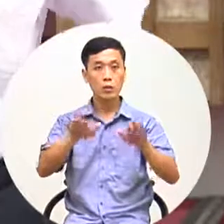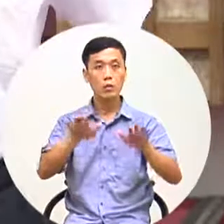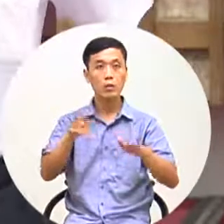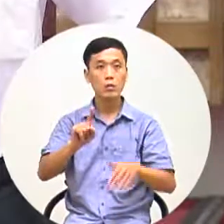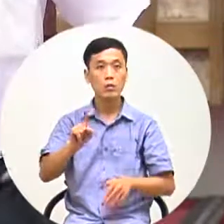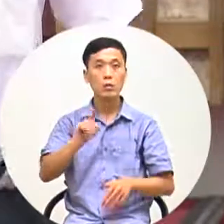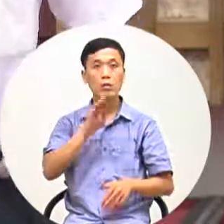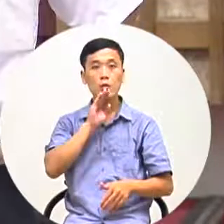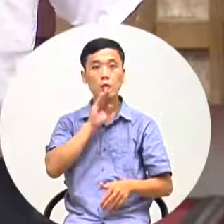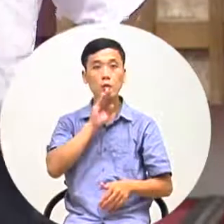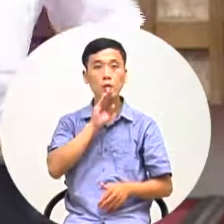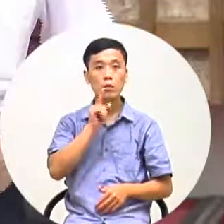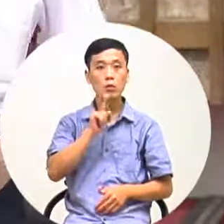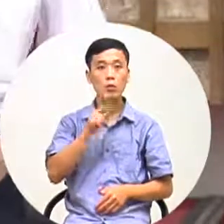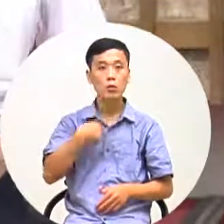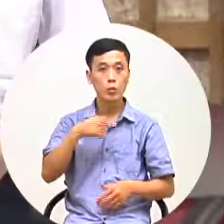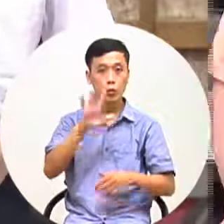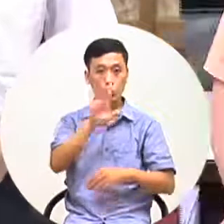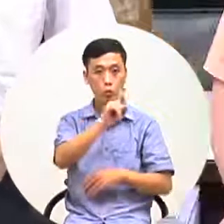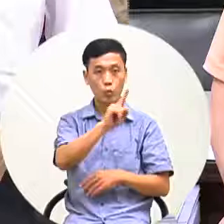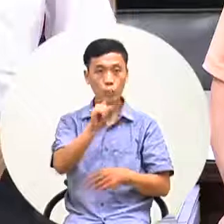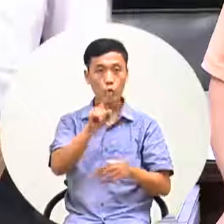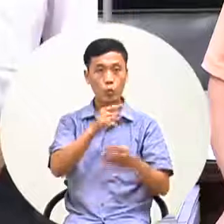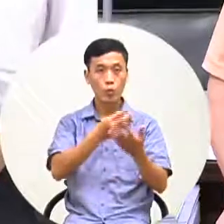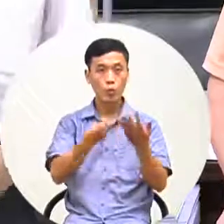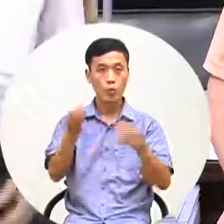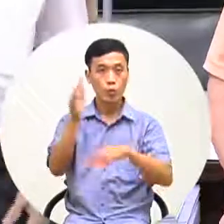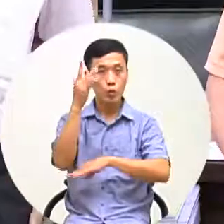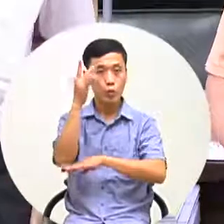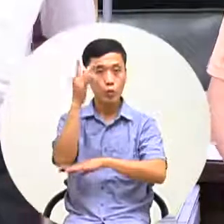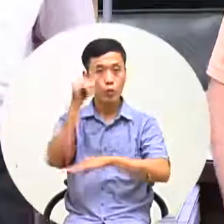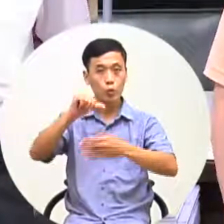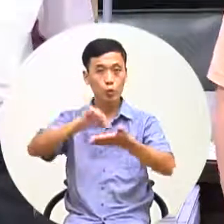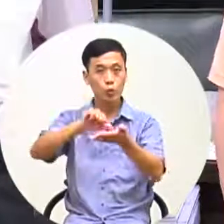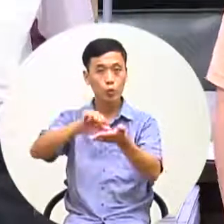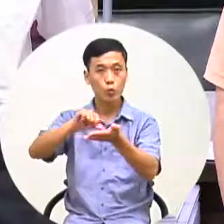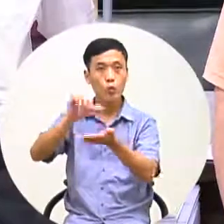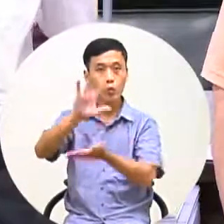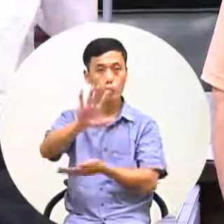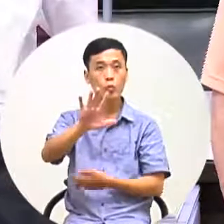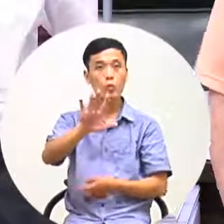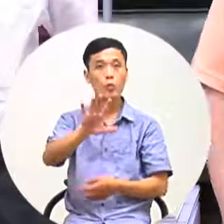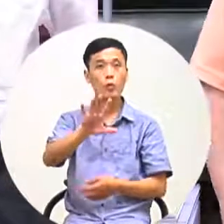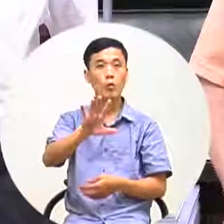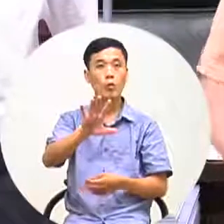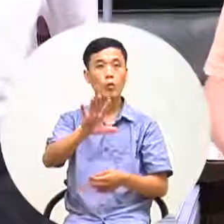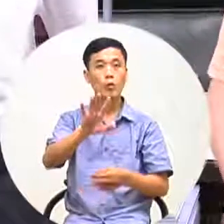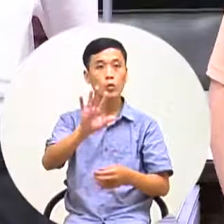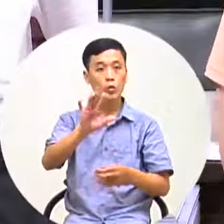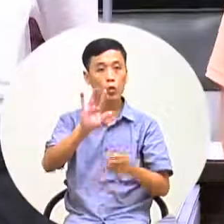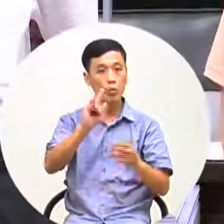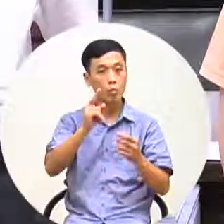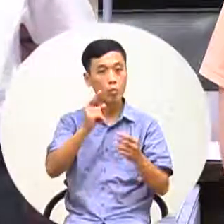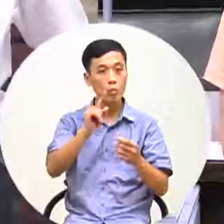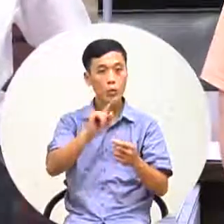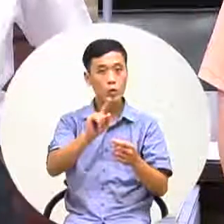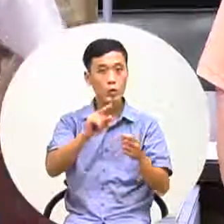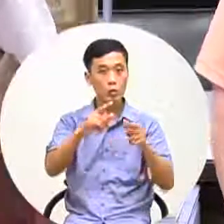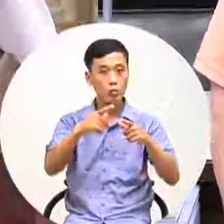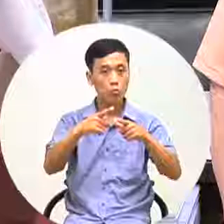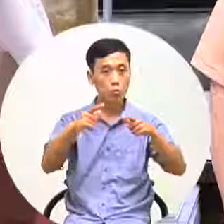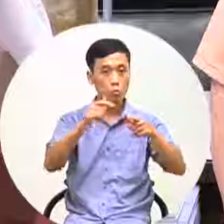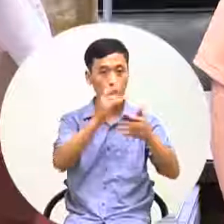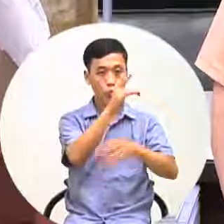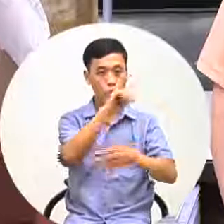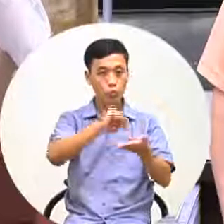木也有种在上面哈，也有一些可以有一些林荫的规模。那如果要做到公园的话，因为我们